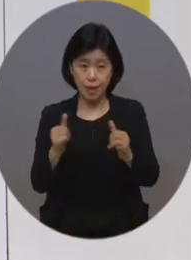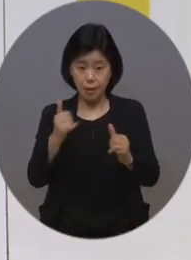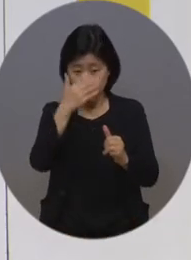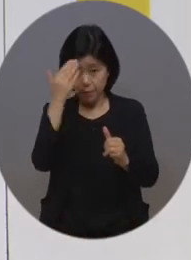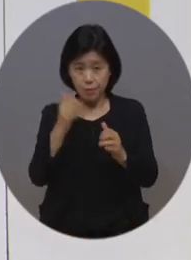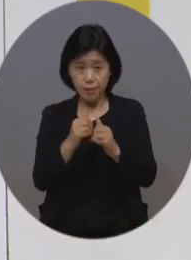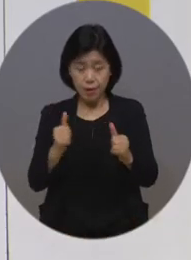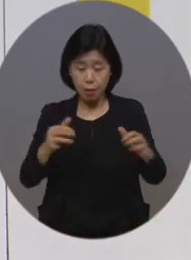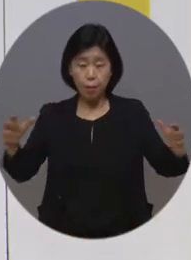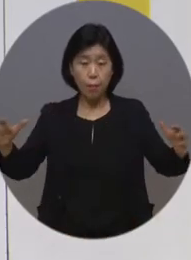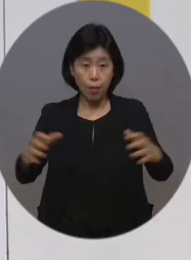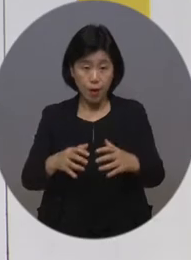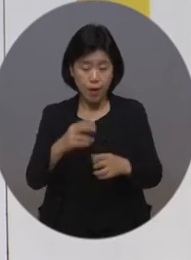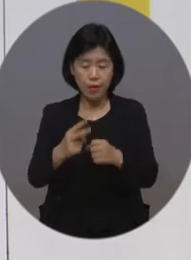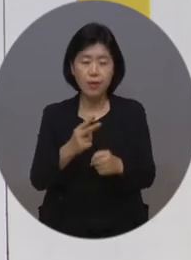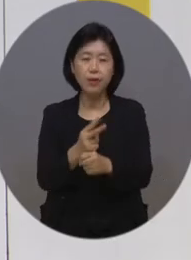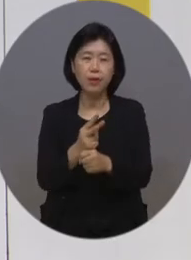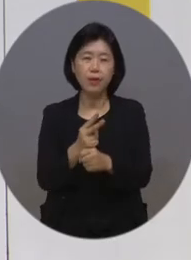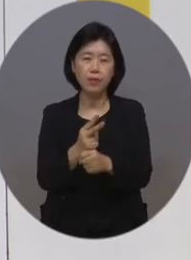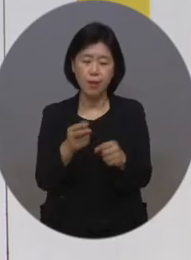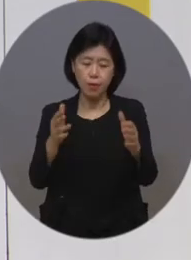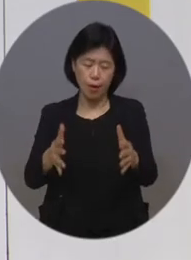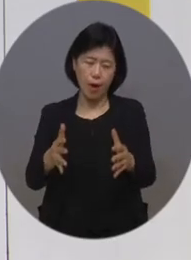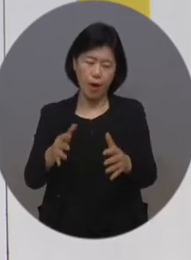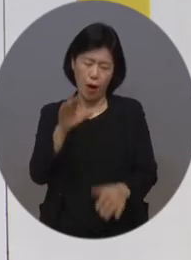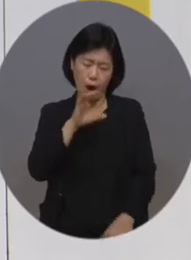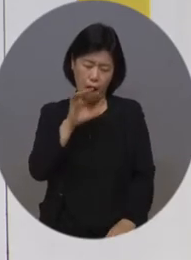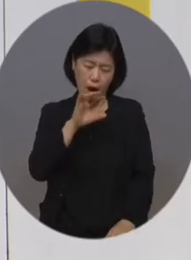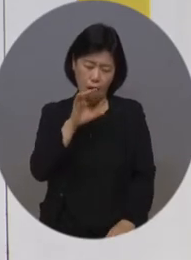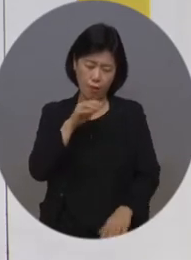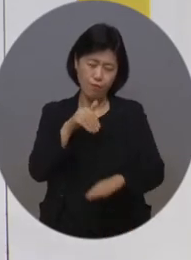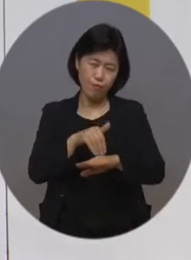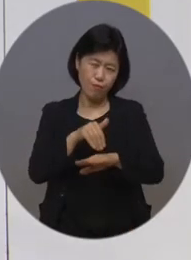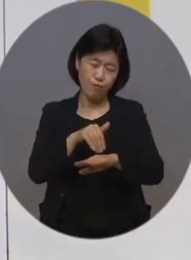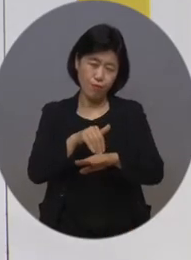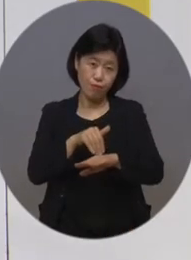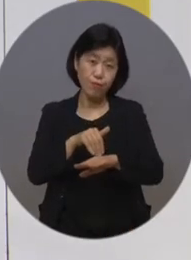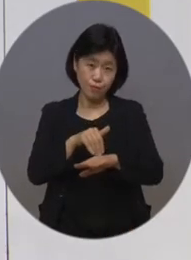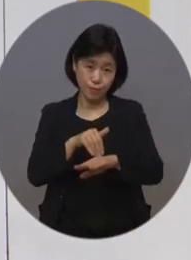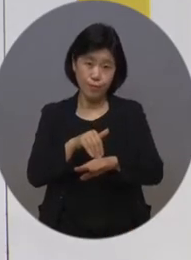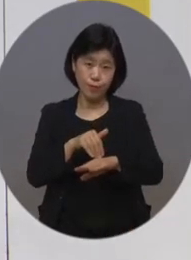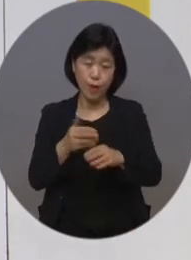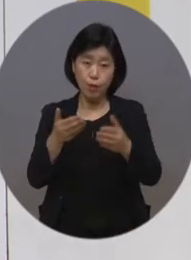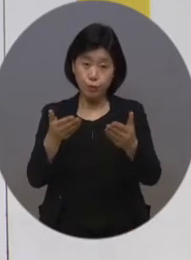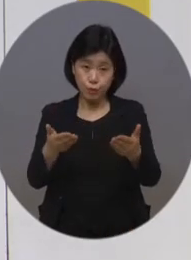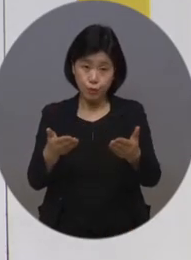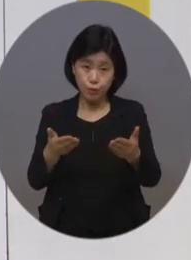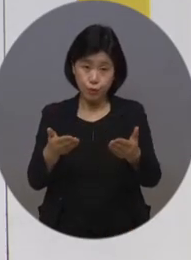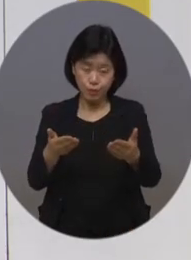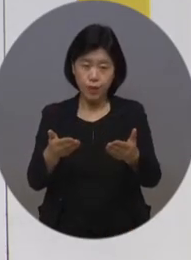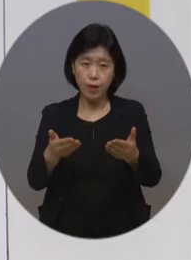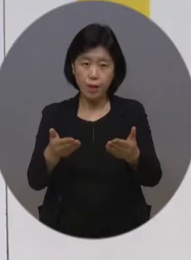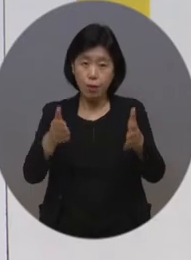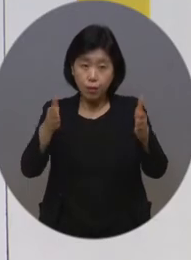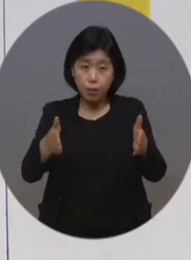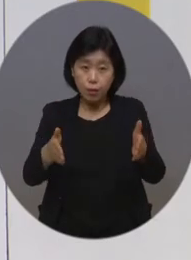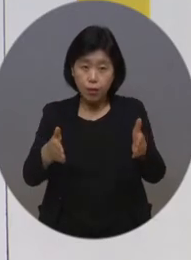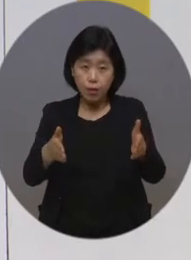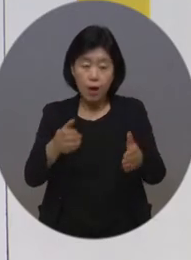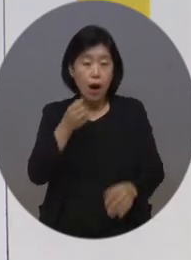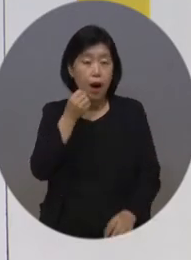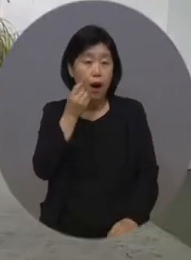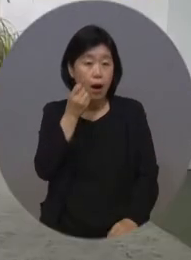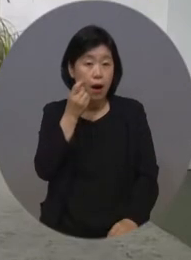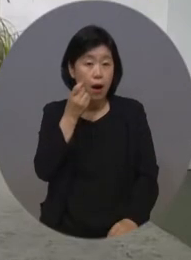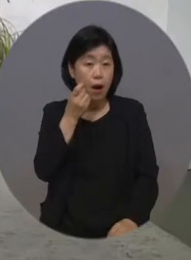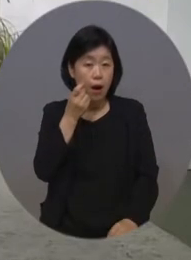7점 훈련을 시키는데 2.5 매달 4 150만원 이상의 교육 수당을 취급을 합니다 인형과